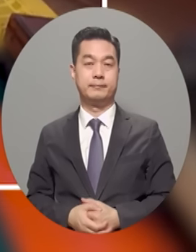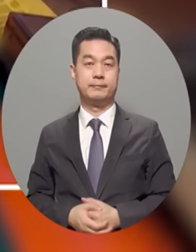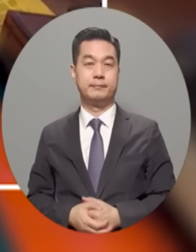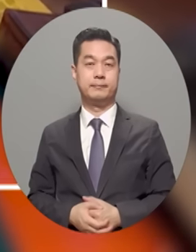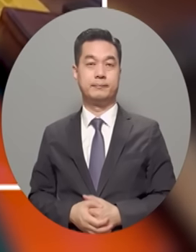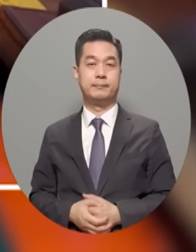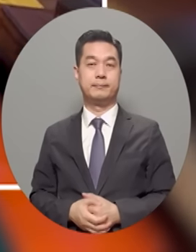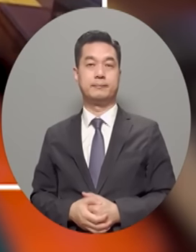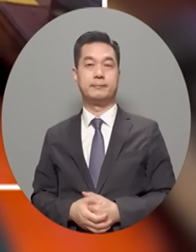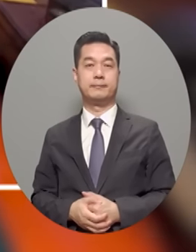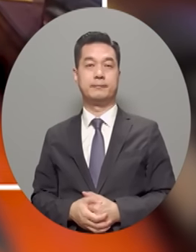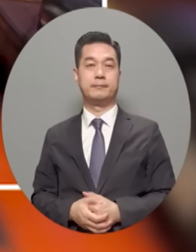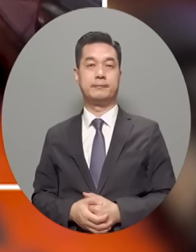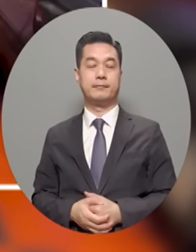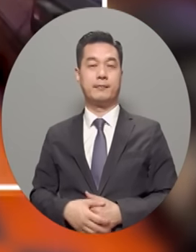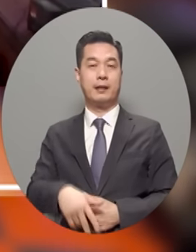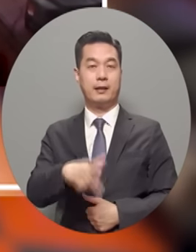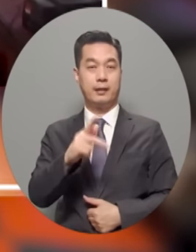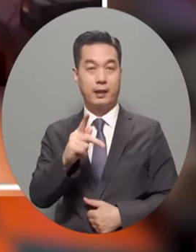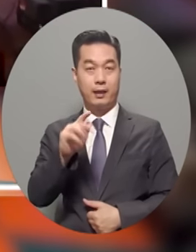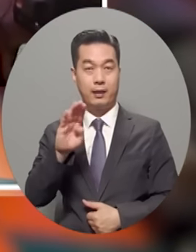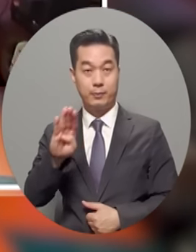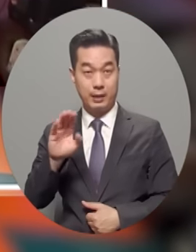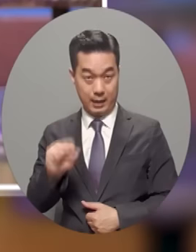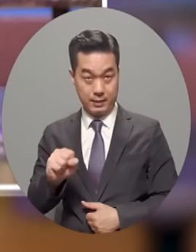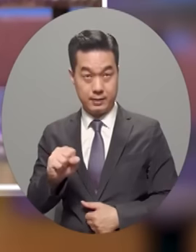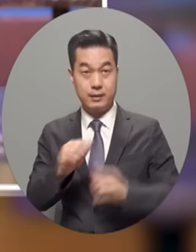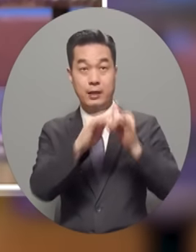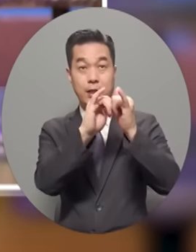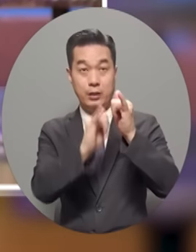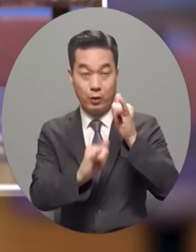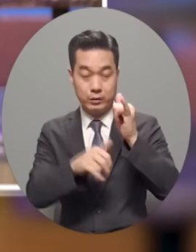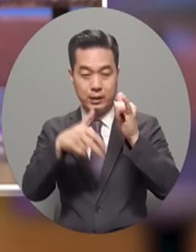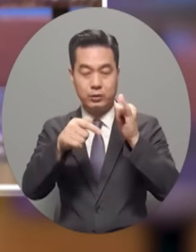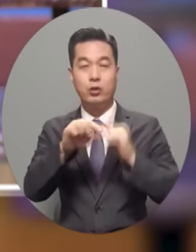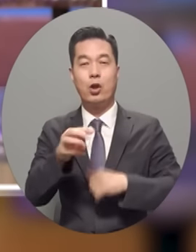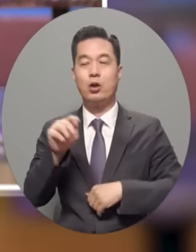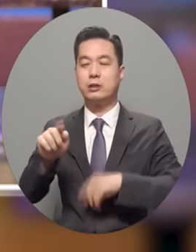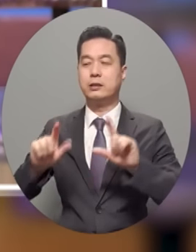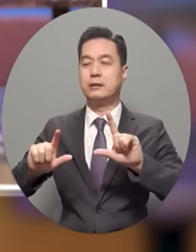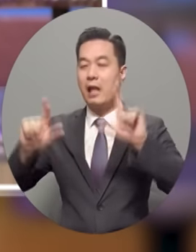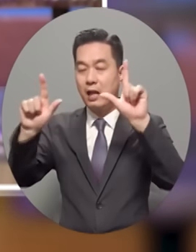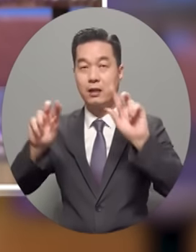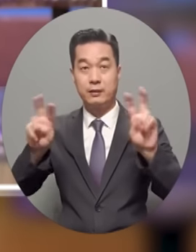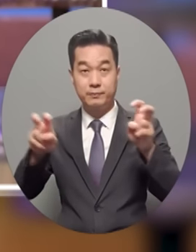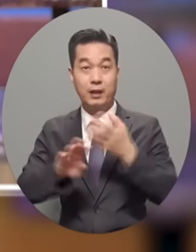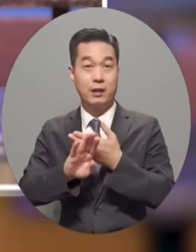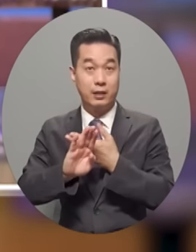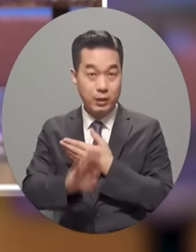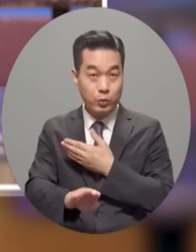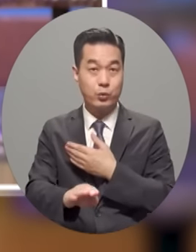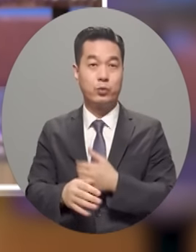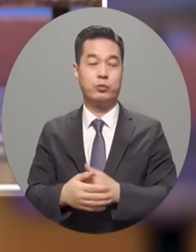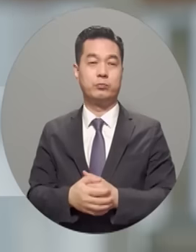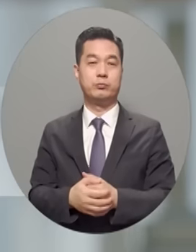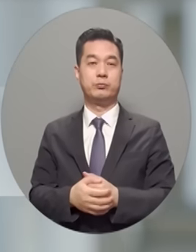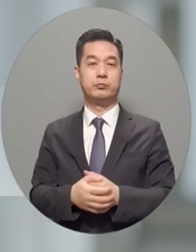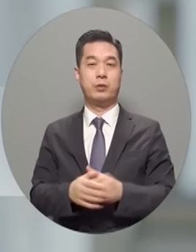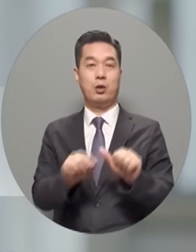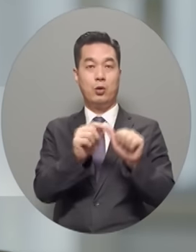기자입니다 본 KBS 전 이후 방송을 오 19일로 준비